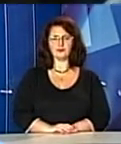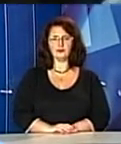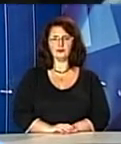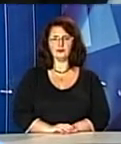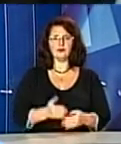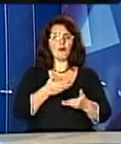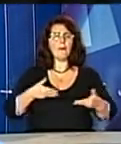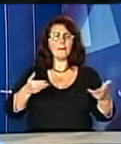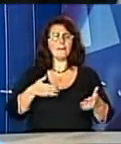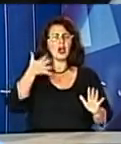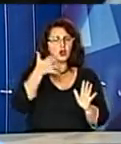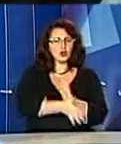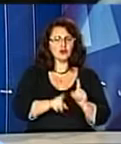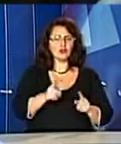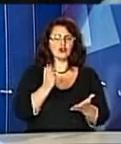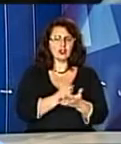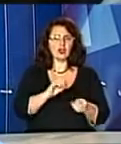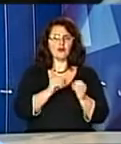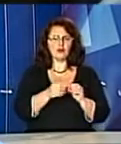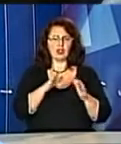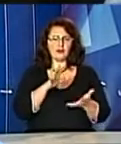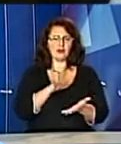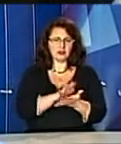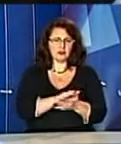розглядатимуть. Ми розуміємо, що є проблема зі сміттям. Ми